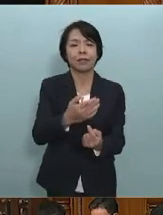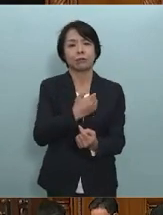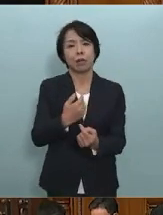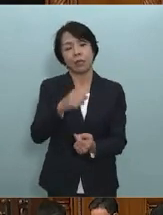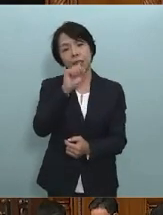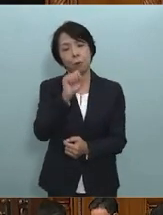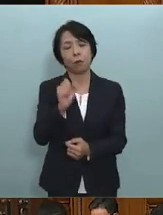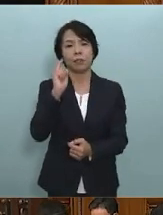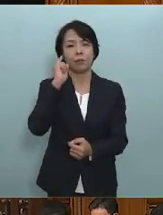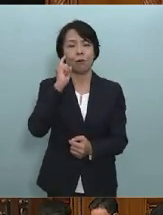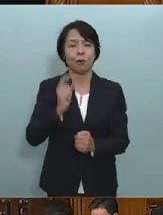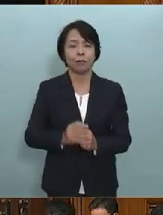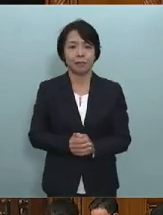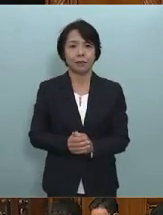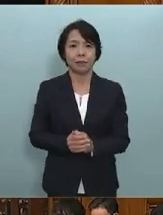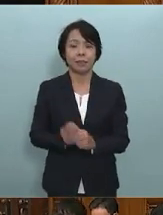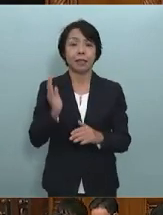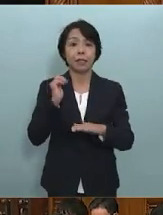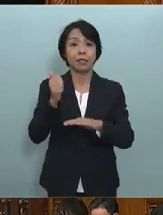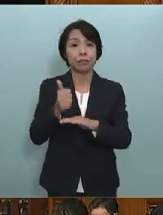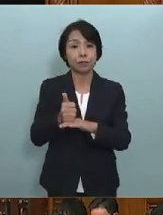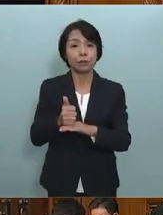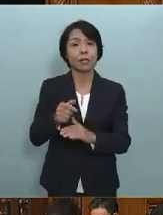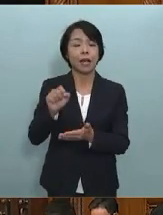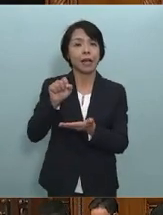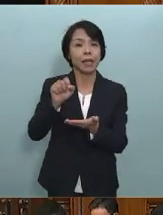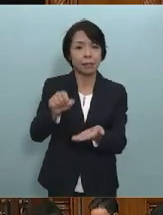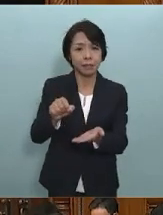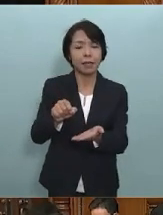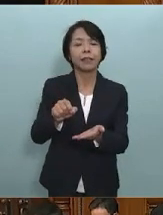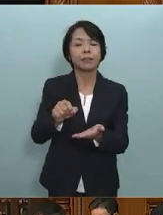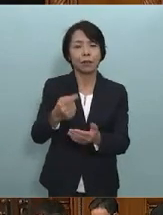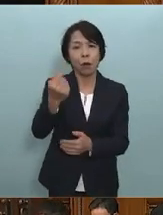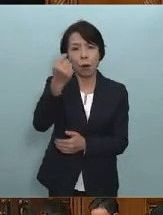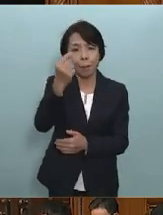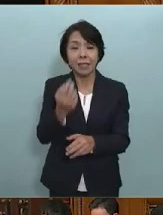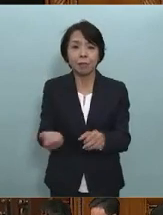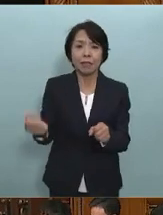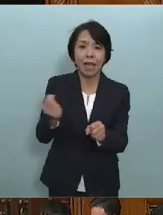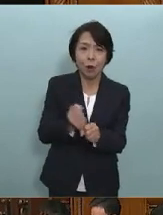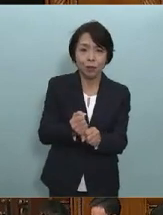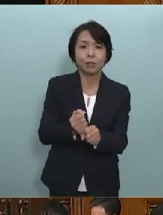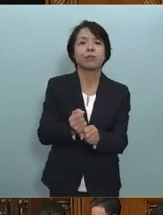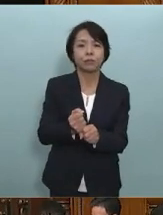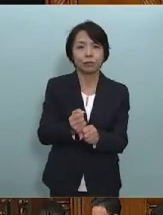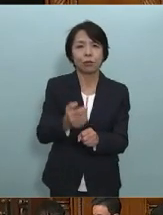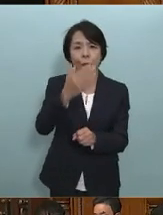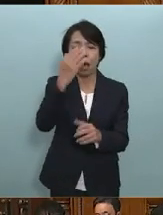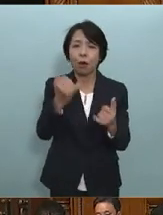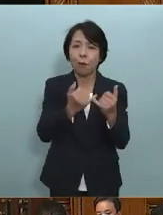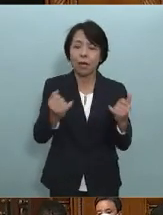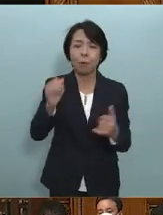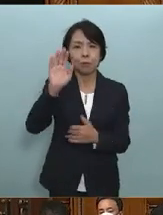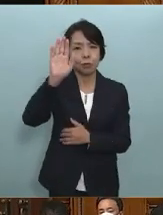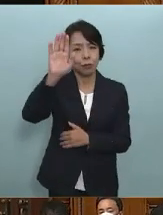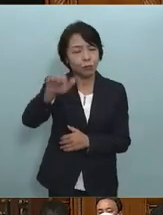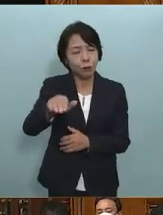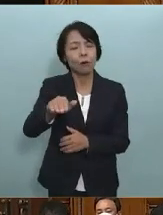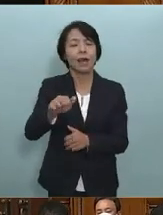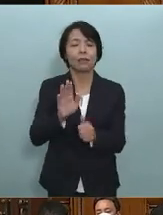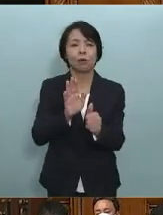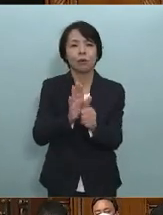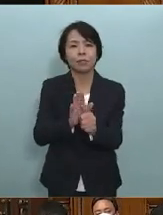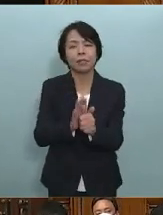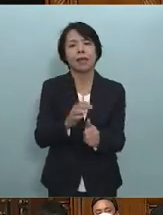ます総理が提唱されるリカレント教育はまさにこうした若者の将来の支えになって